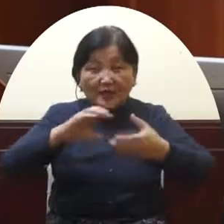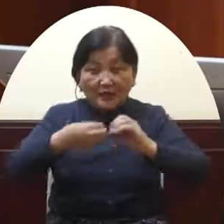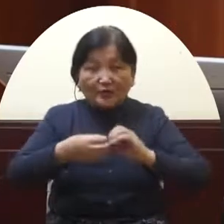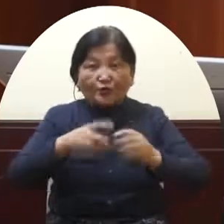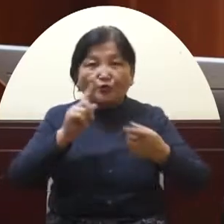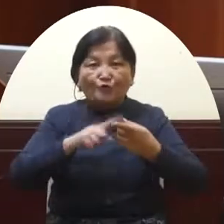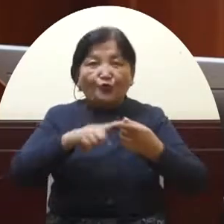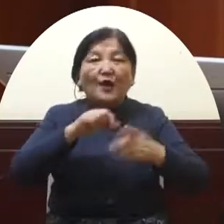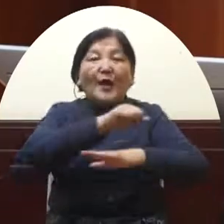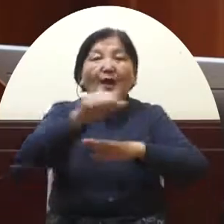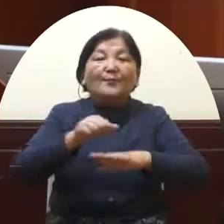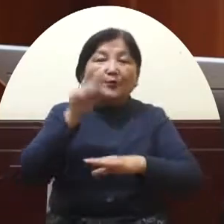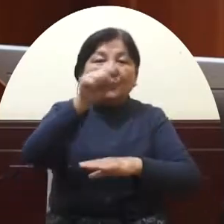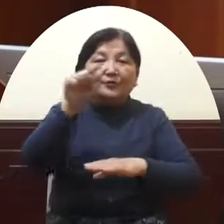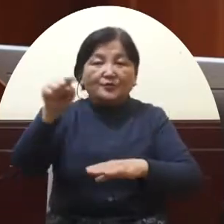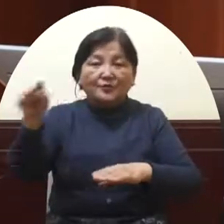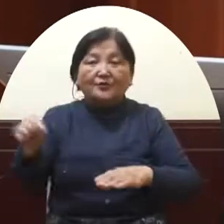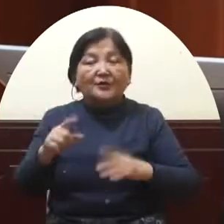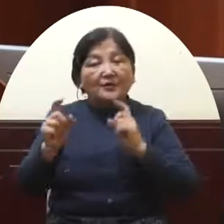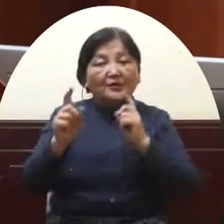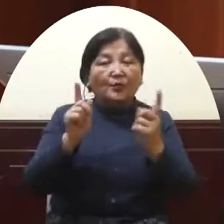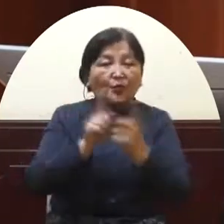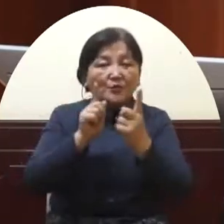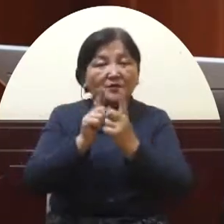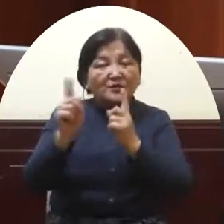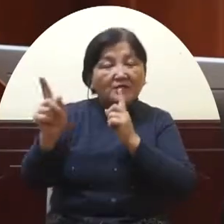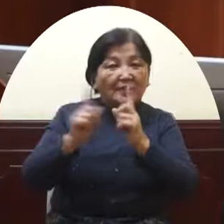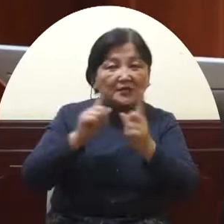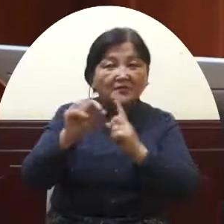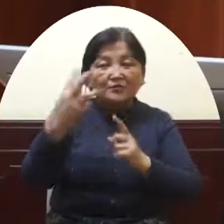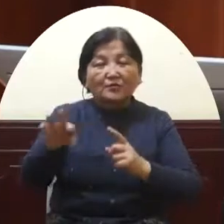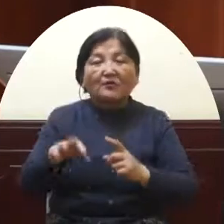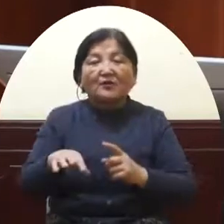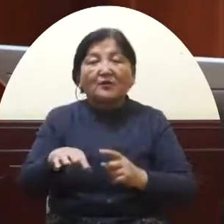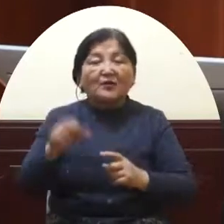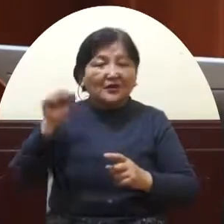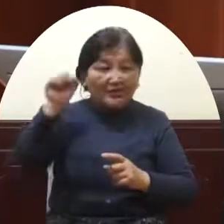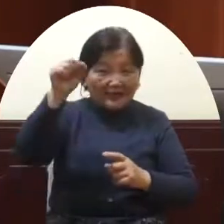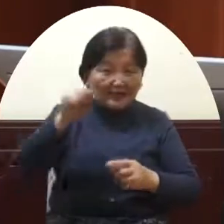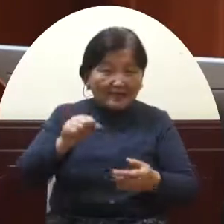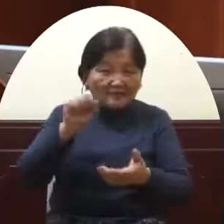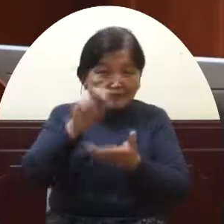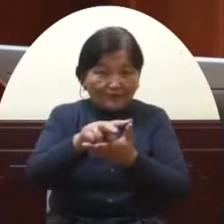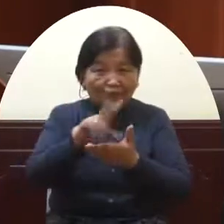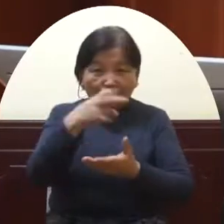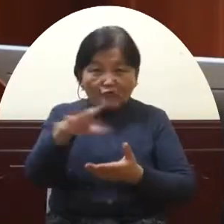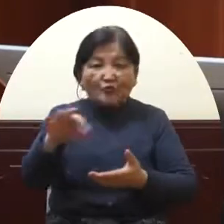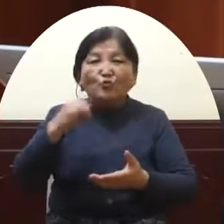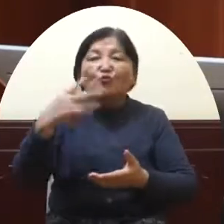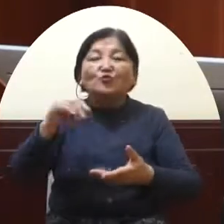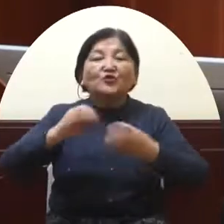яваад ярилцлага хийгээд судалгаа хийж хахад ялахын тулд юу ч хийсэн болно шүү гэж хэлж байгаа улс төрийн намуудын төлөөлөгчдөд уулзсан.